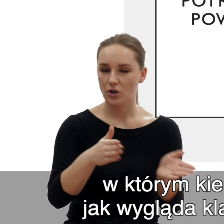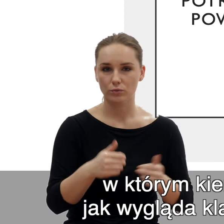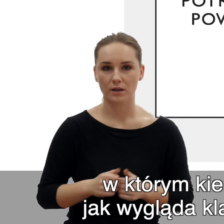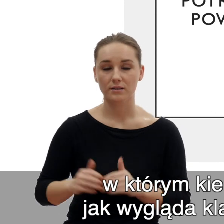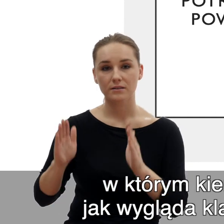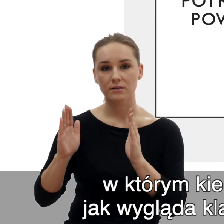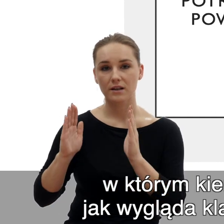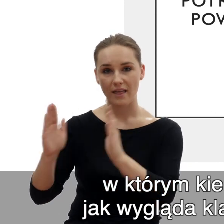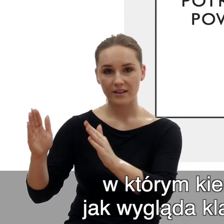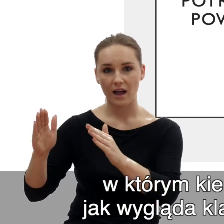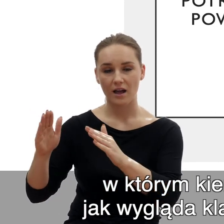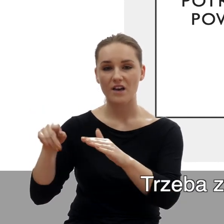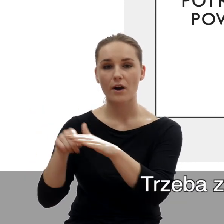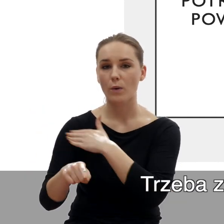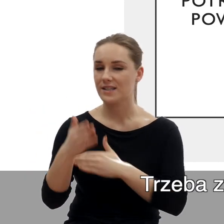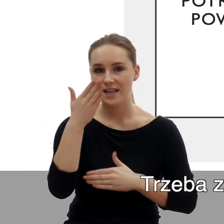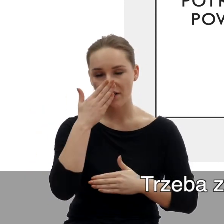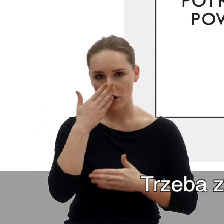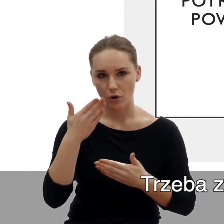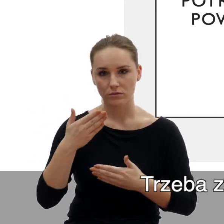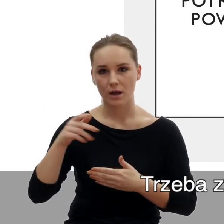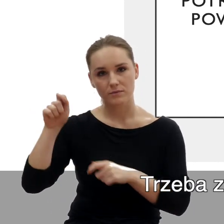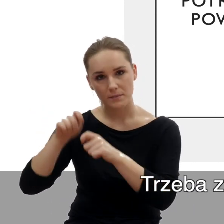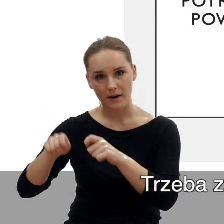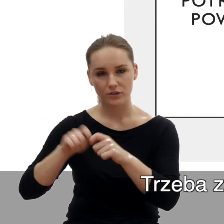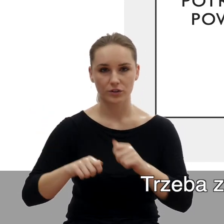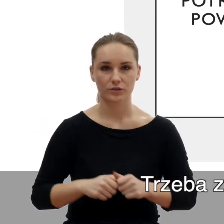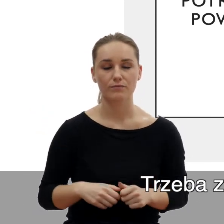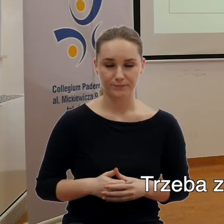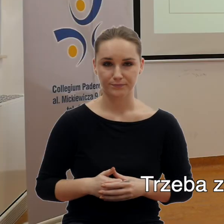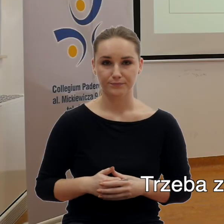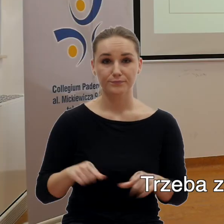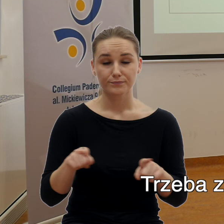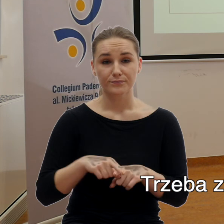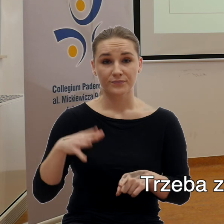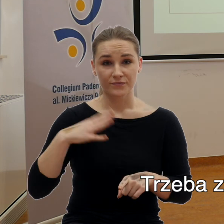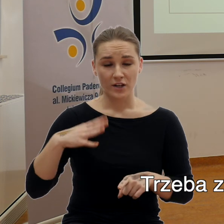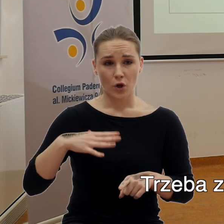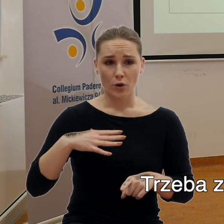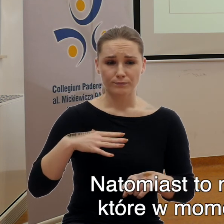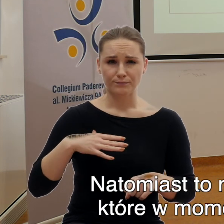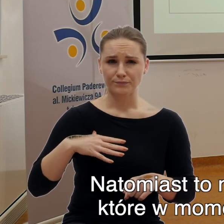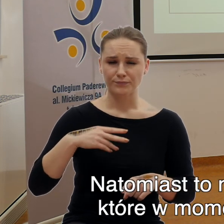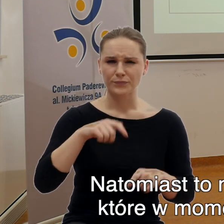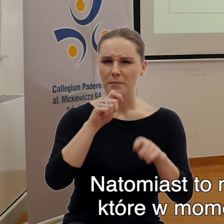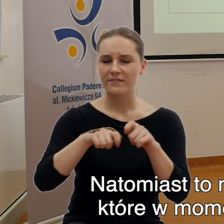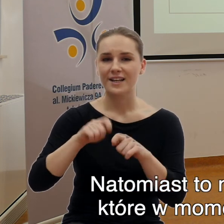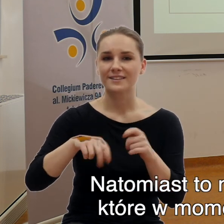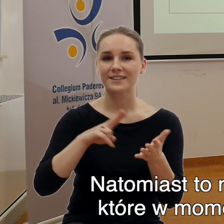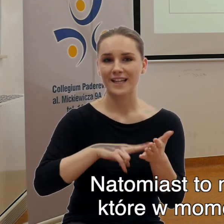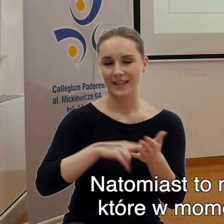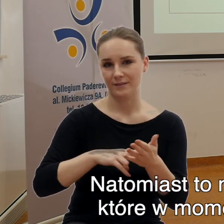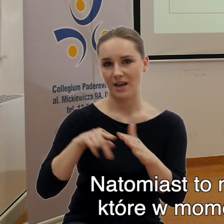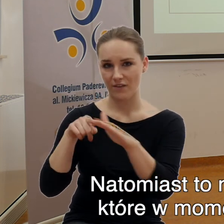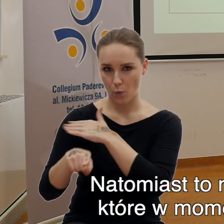miejsce zbiórki. Trzeba zwracać uwagę na znaki informacyjne. Dotyczy to nas wszystkich, natomiast to może mieć